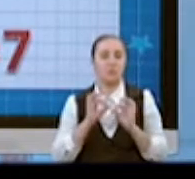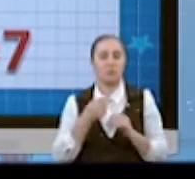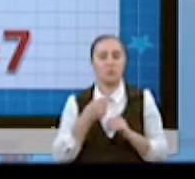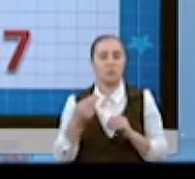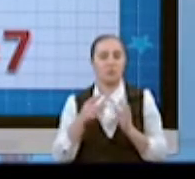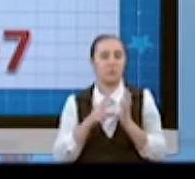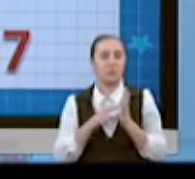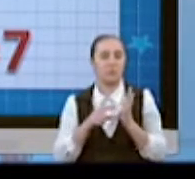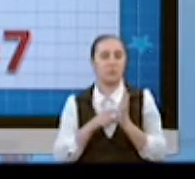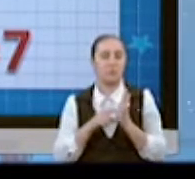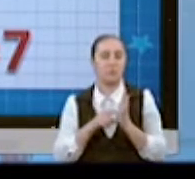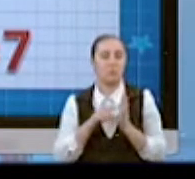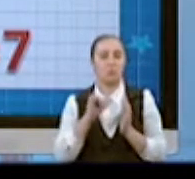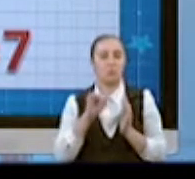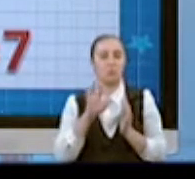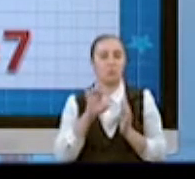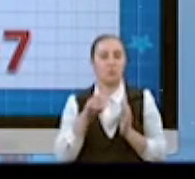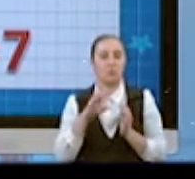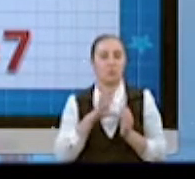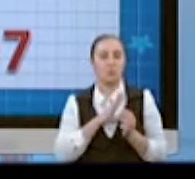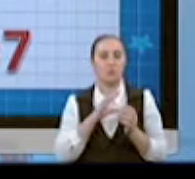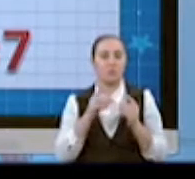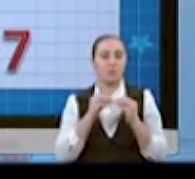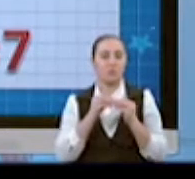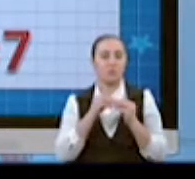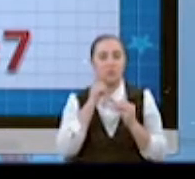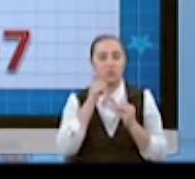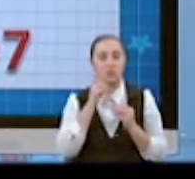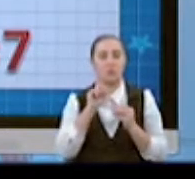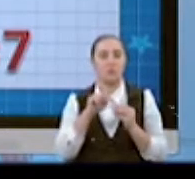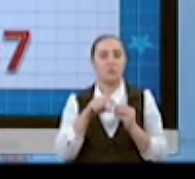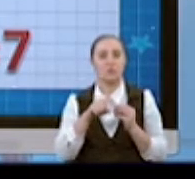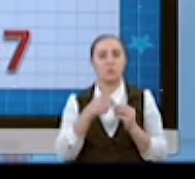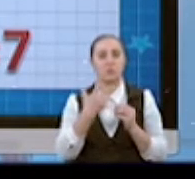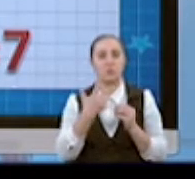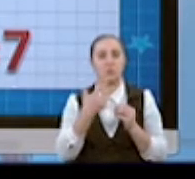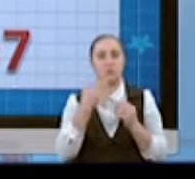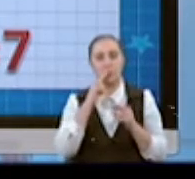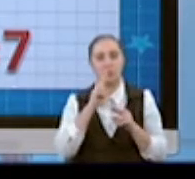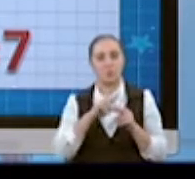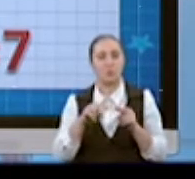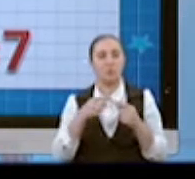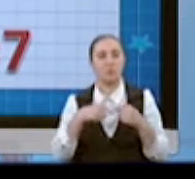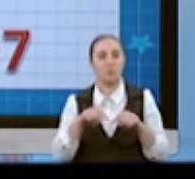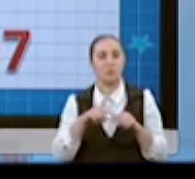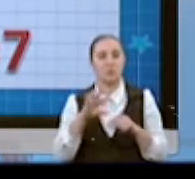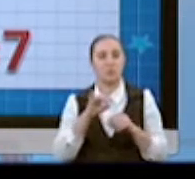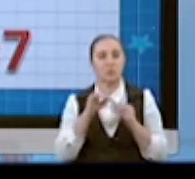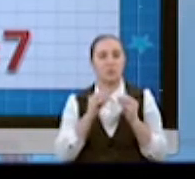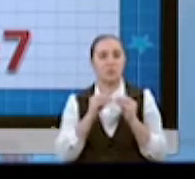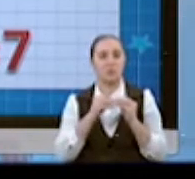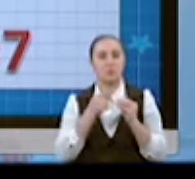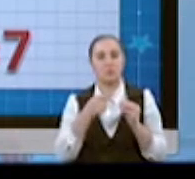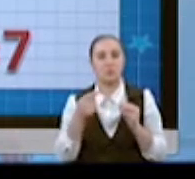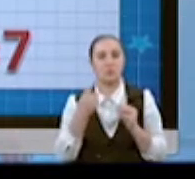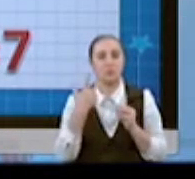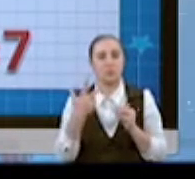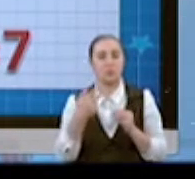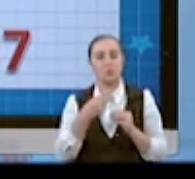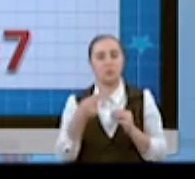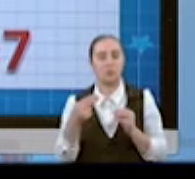7. У белки было 10 орешков, а затем она 3 потеряла. Значит, из 10 вычитаем